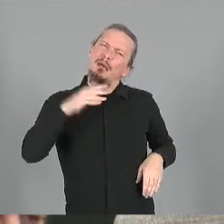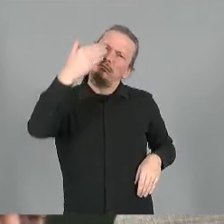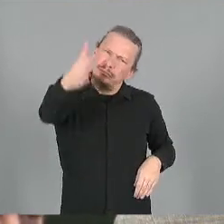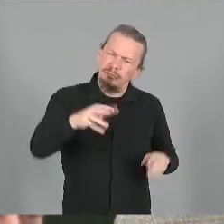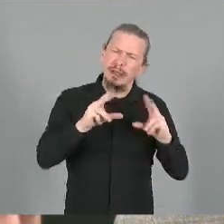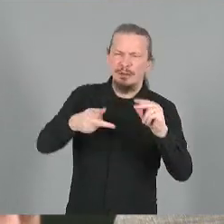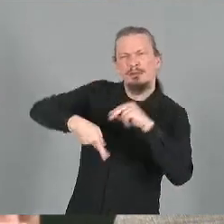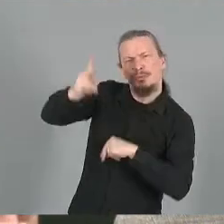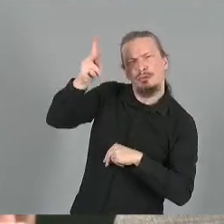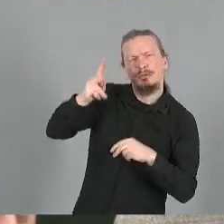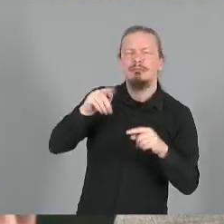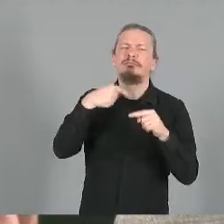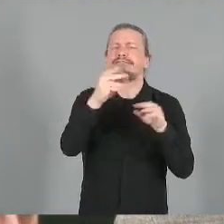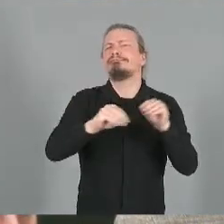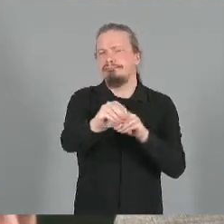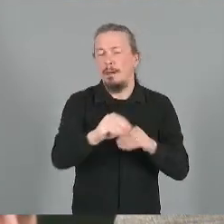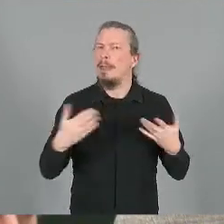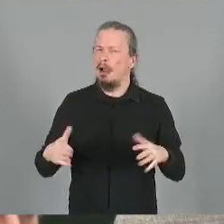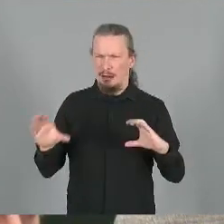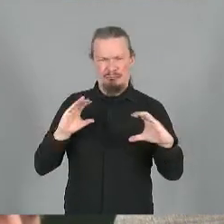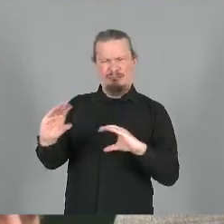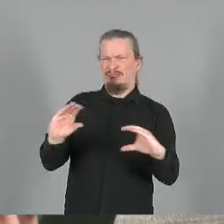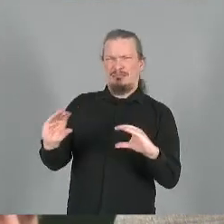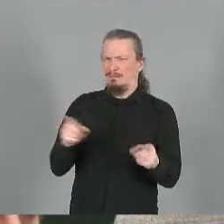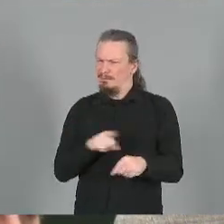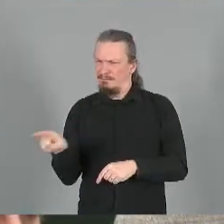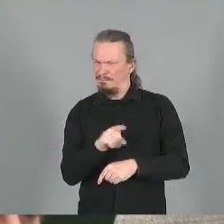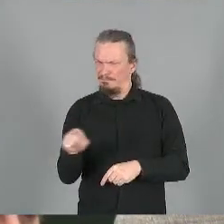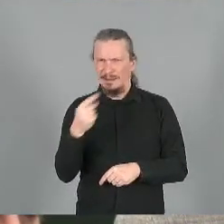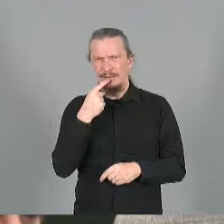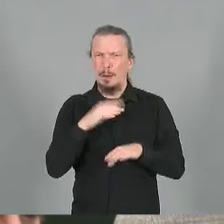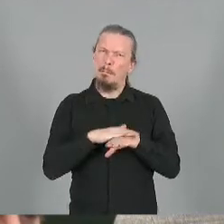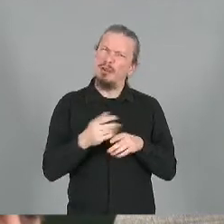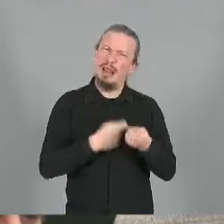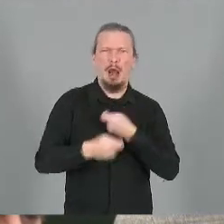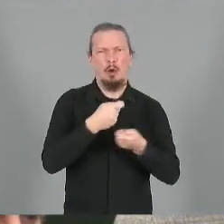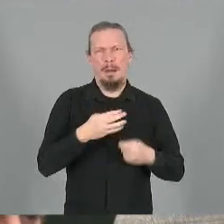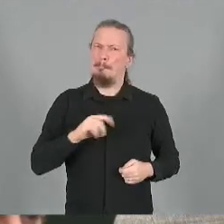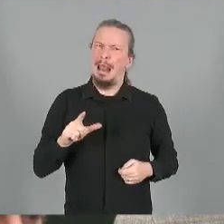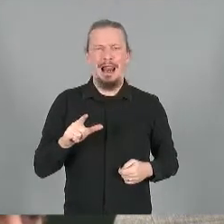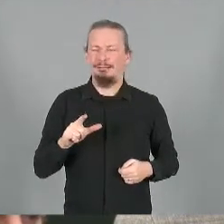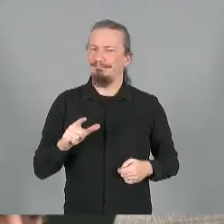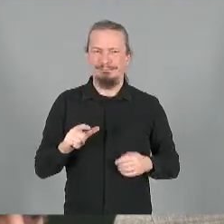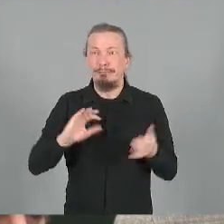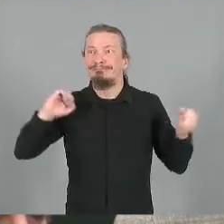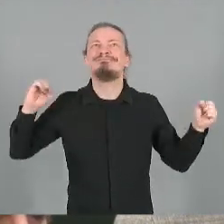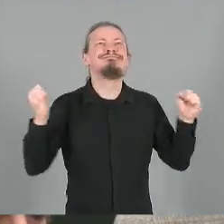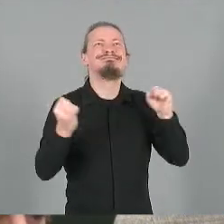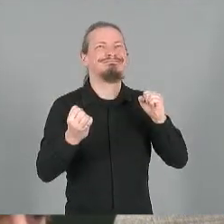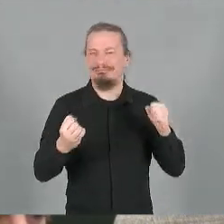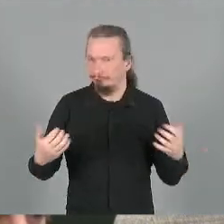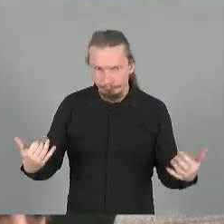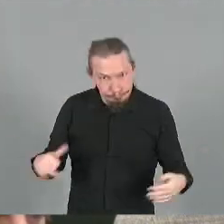PSTET, mais force est de constater qu'une véritable transformation de la politique économique de la MEL se fait encore attendre. Cette